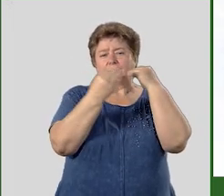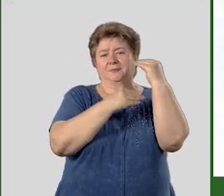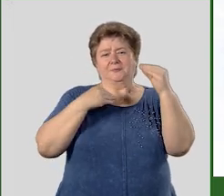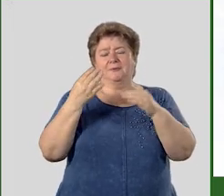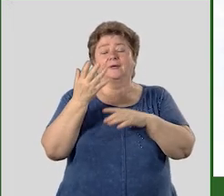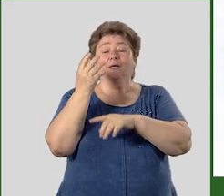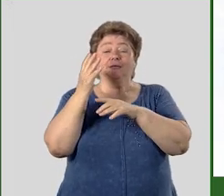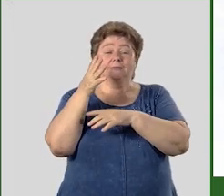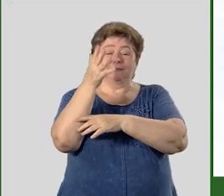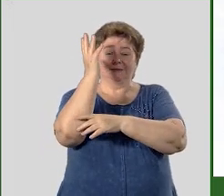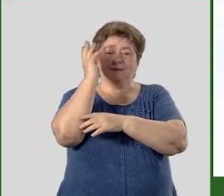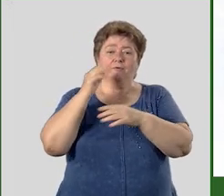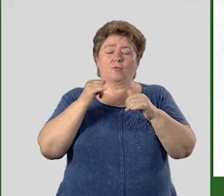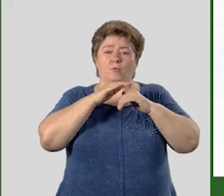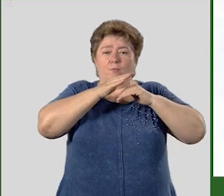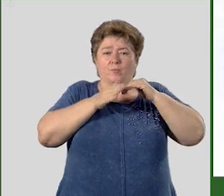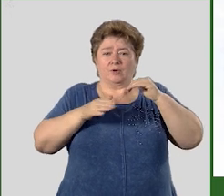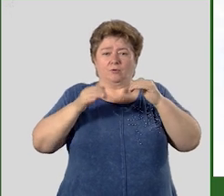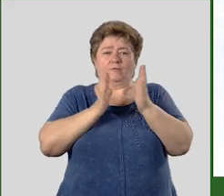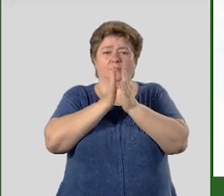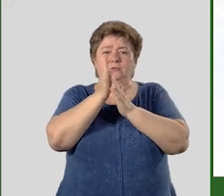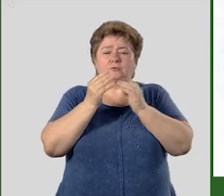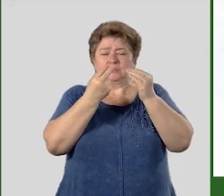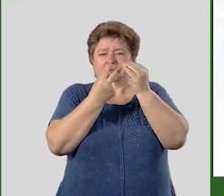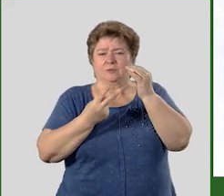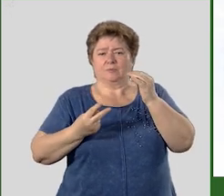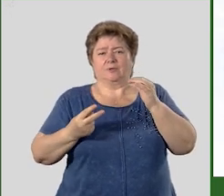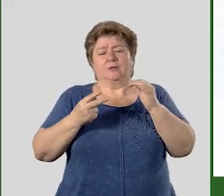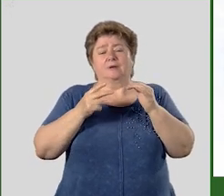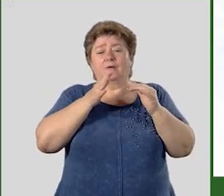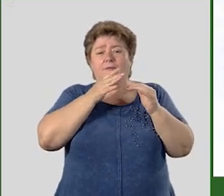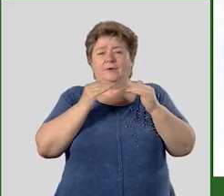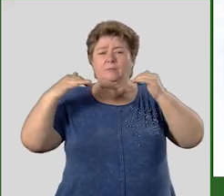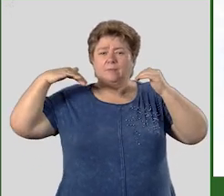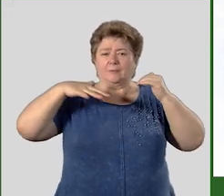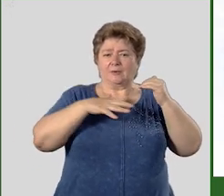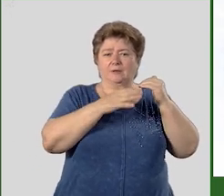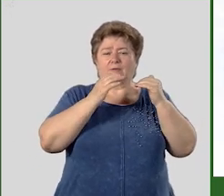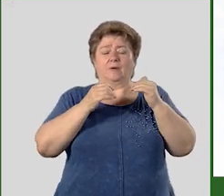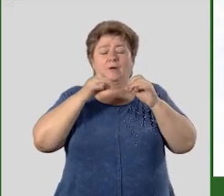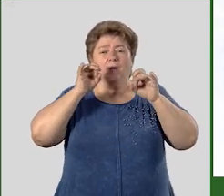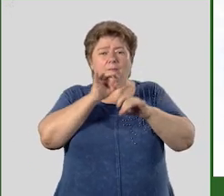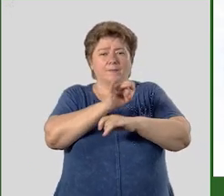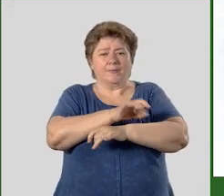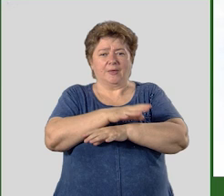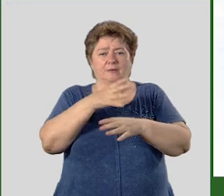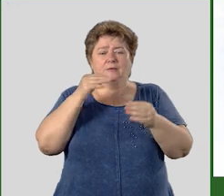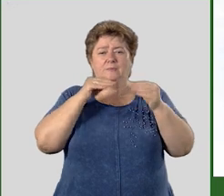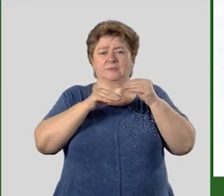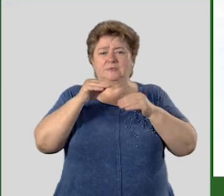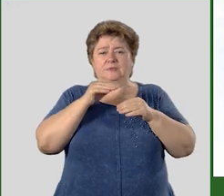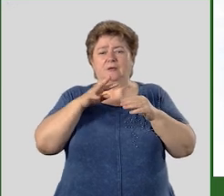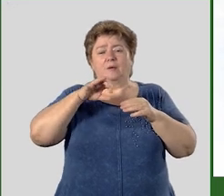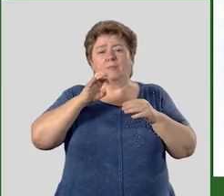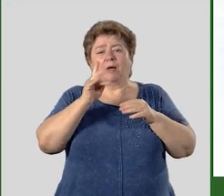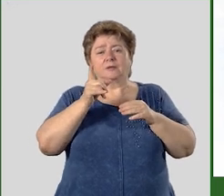деревьев. У побережья растут затопляемые во время приливов бедные по составу